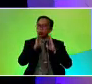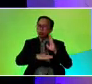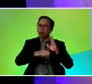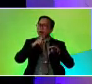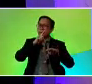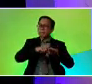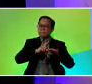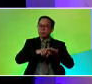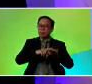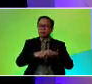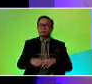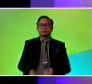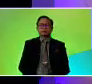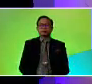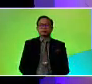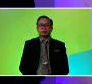kepada